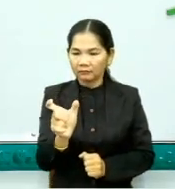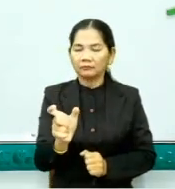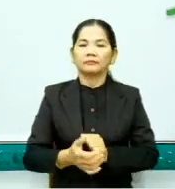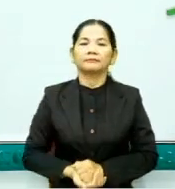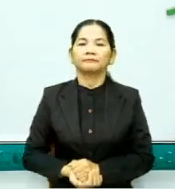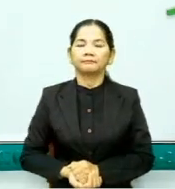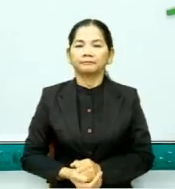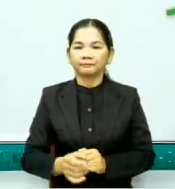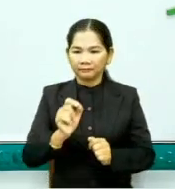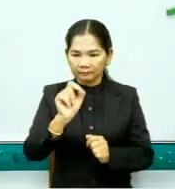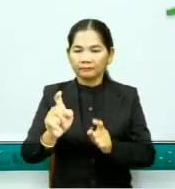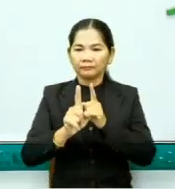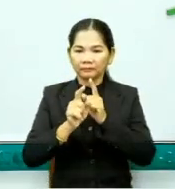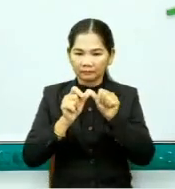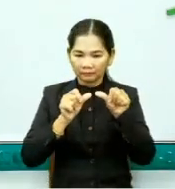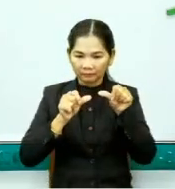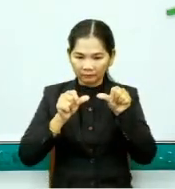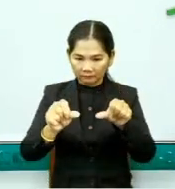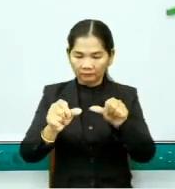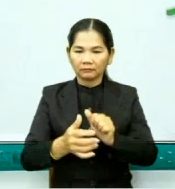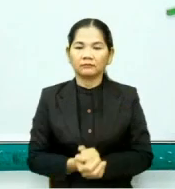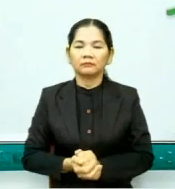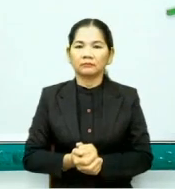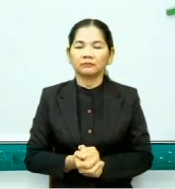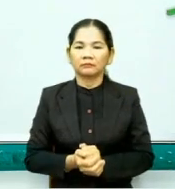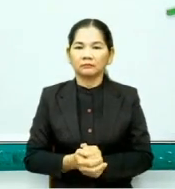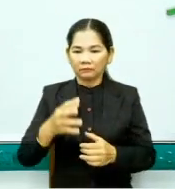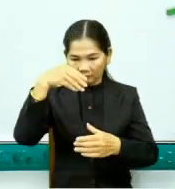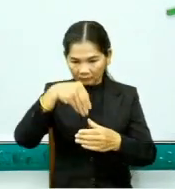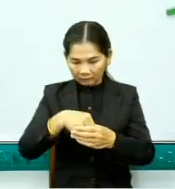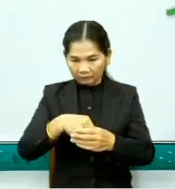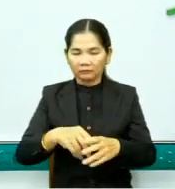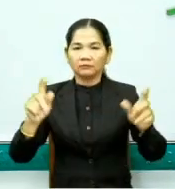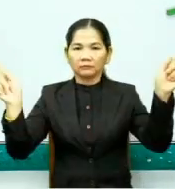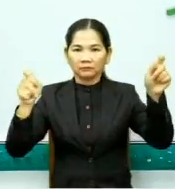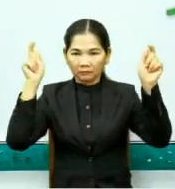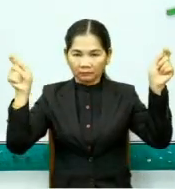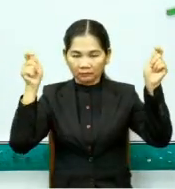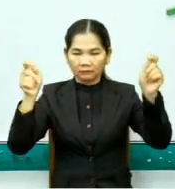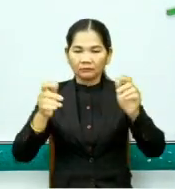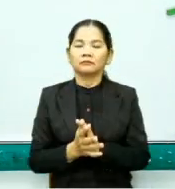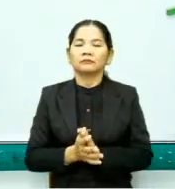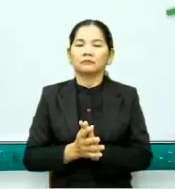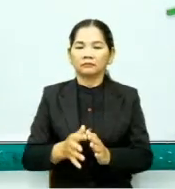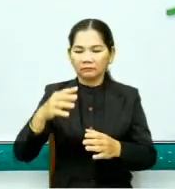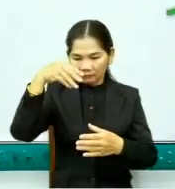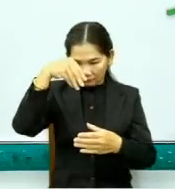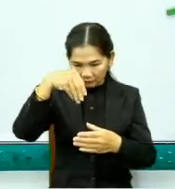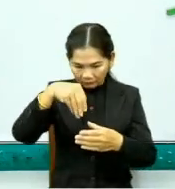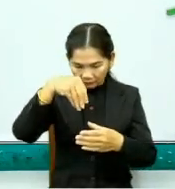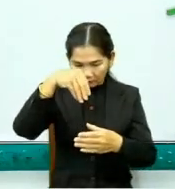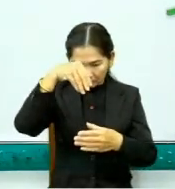tứ hai sơ sê tó nơi khnôn bị thi bôn nỉ